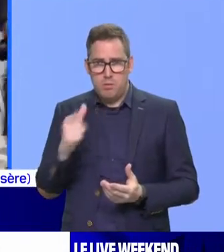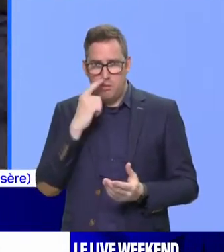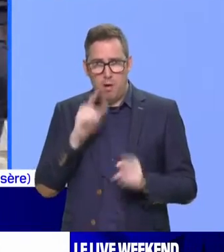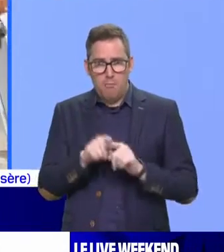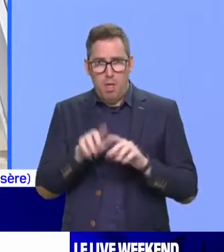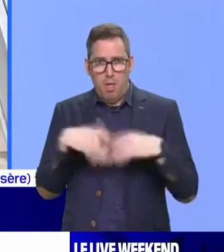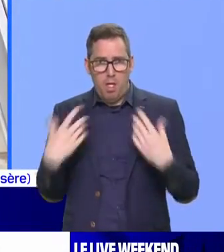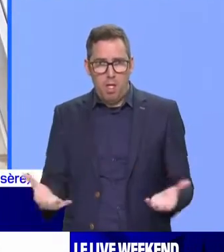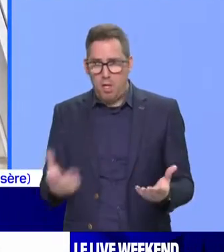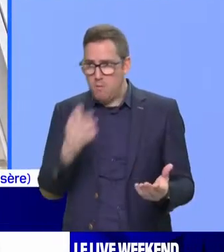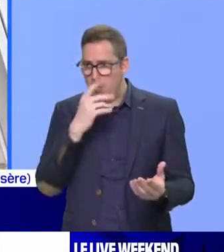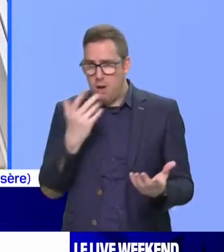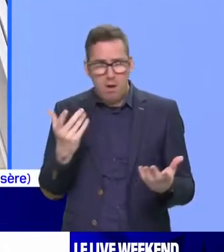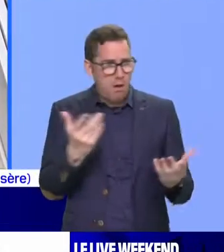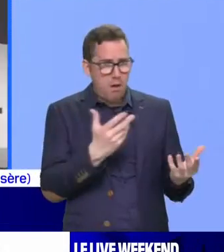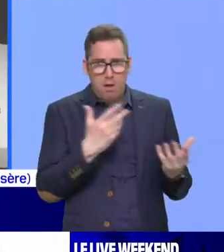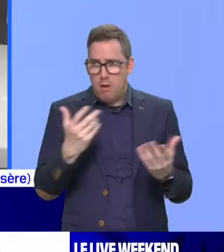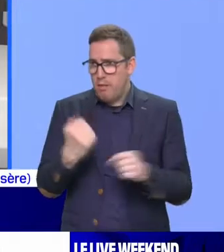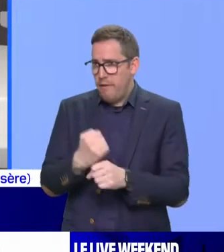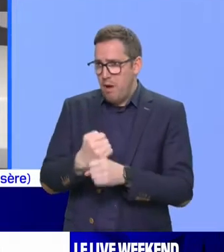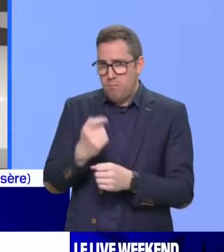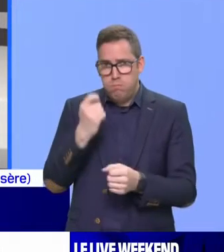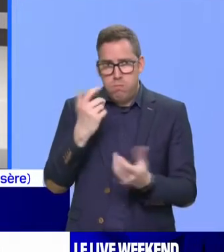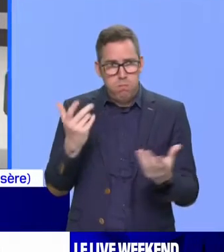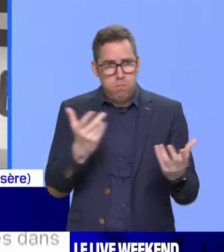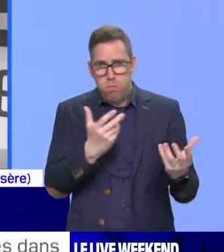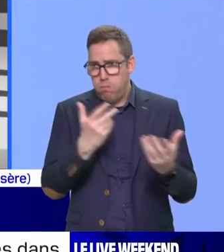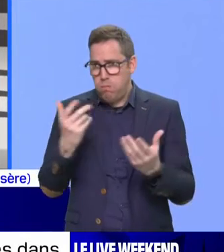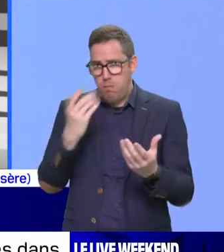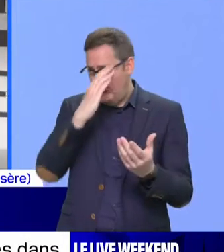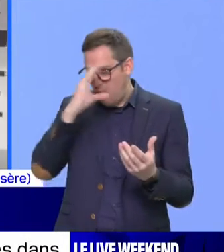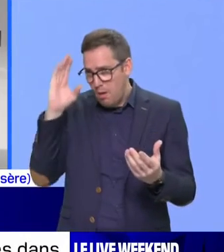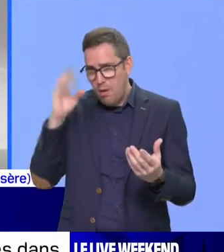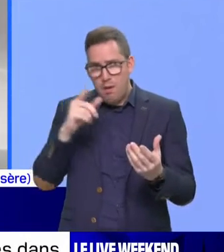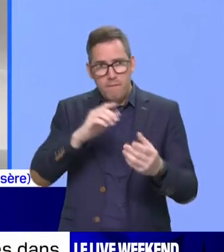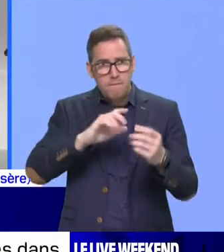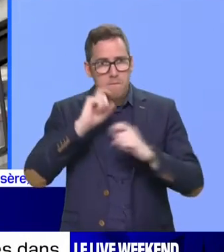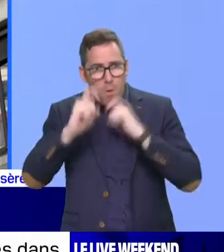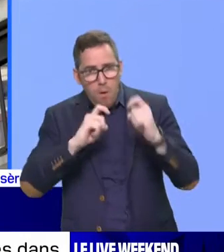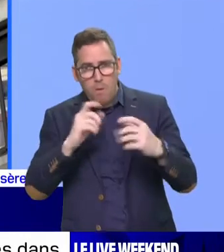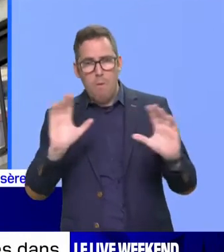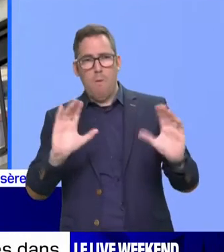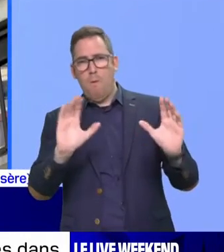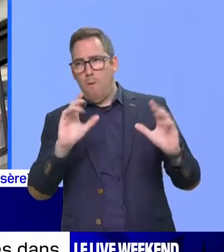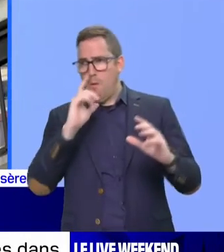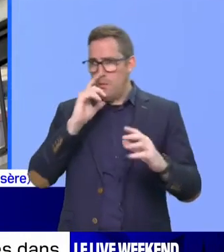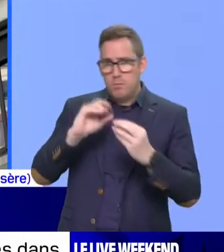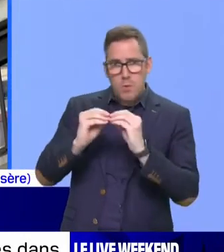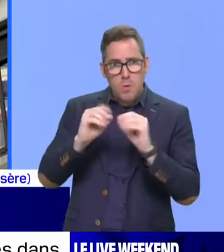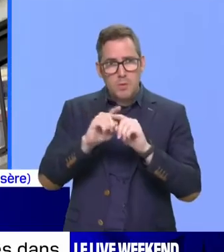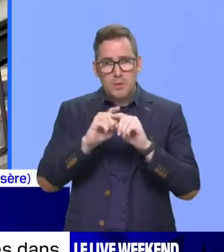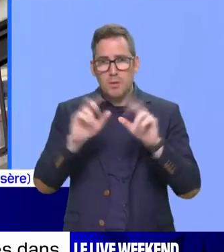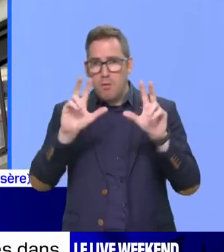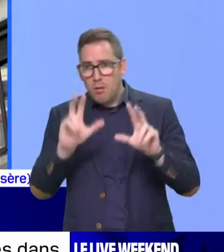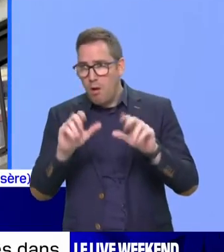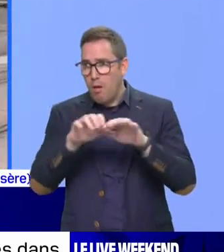police municipale n'est pas armée. Donc, elle ne peut pas intervenir dès qu'il y a violence. Et évidemment, il n'y a pas de réseau, il n'y a pas de PC